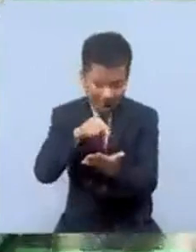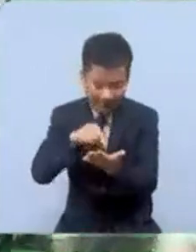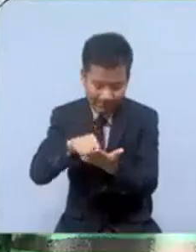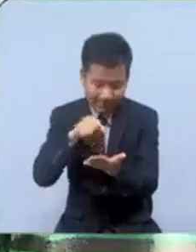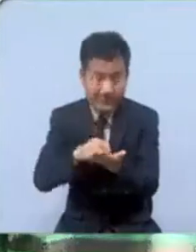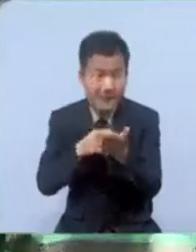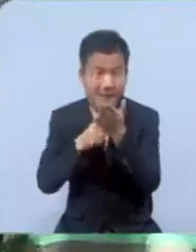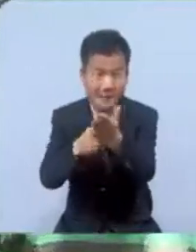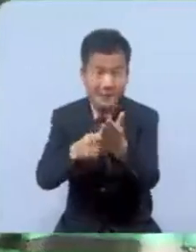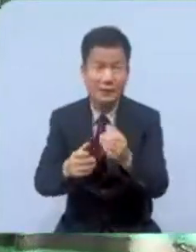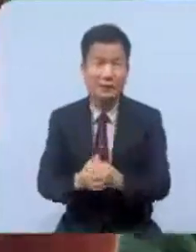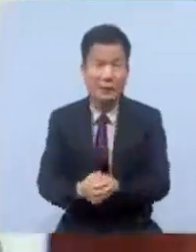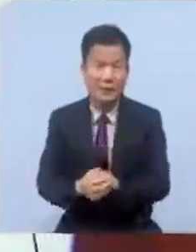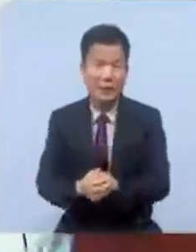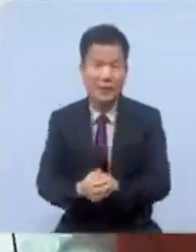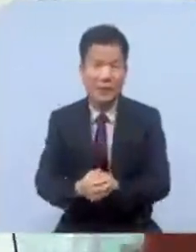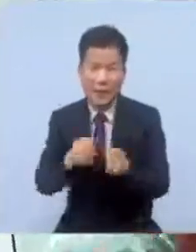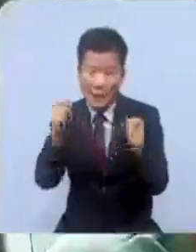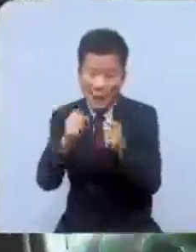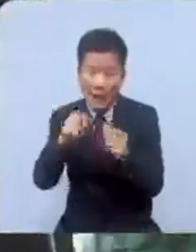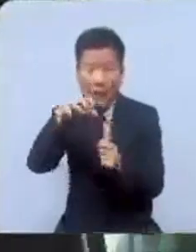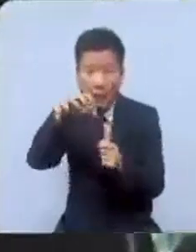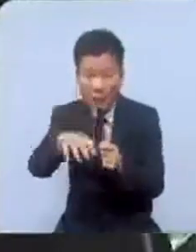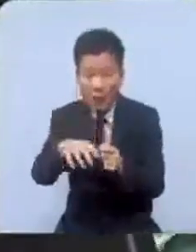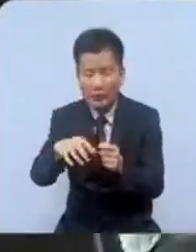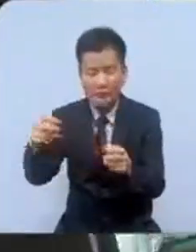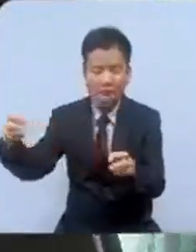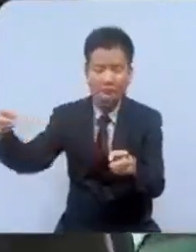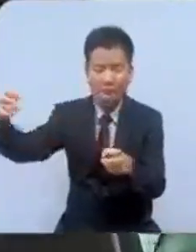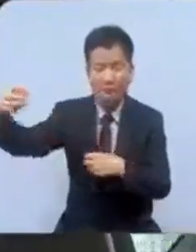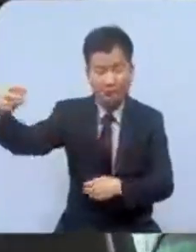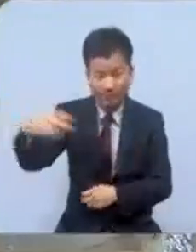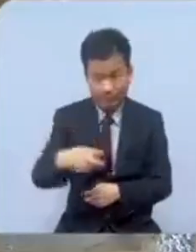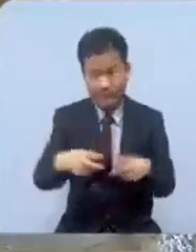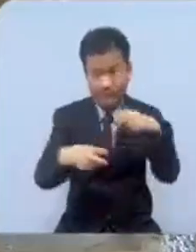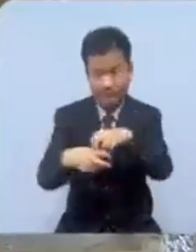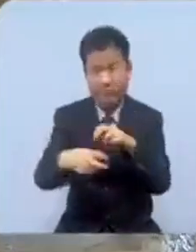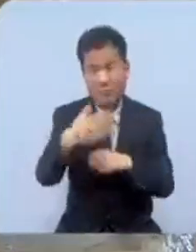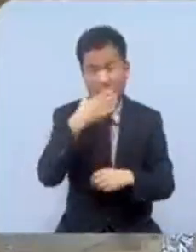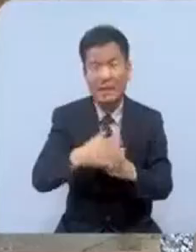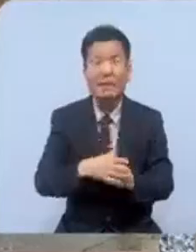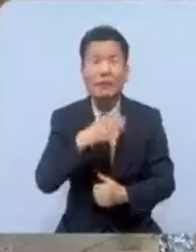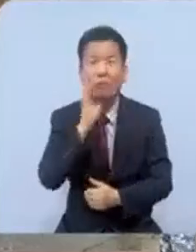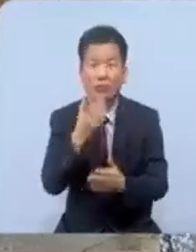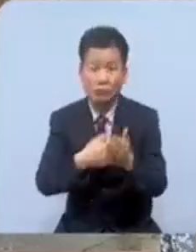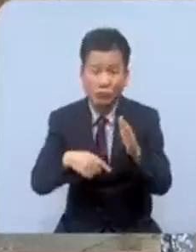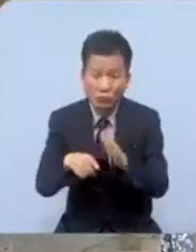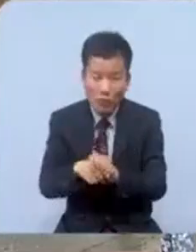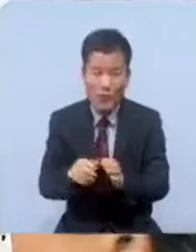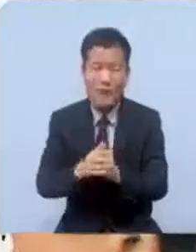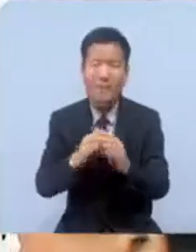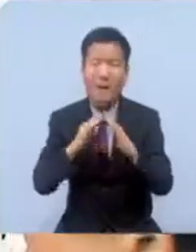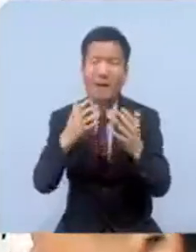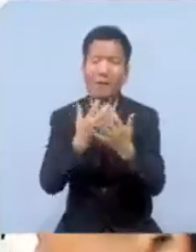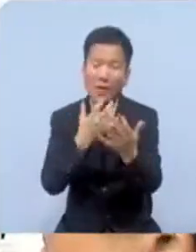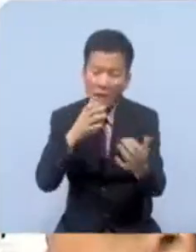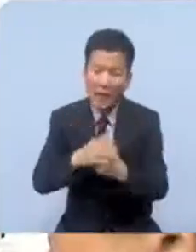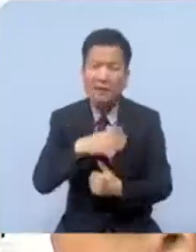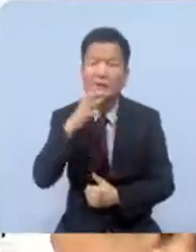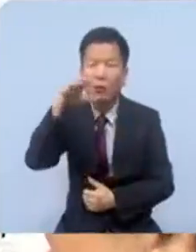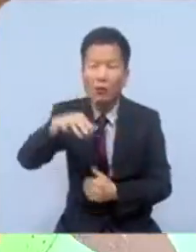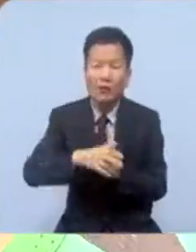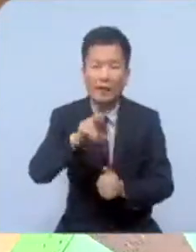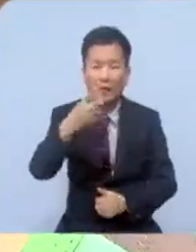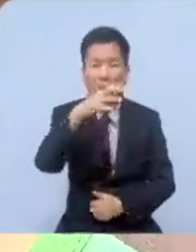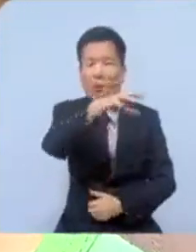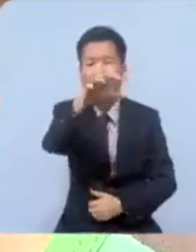배차를 요청하면 이용자와 가장 가까운 버스를 보내주는 서비스입니다. 노인층을 위해 마을회관과 경로당 등